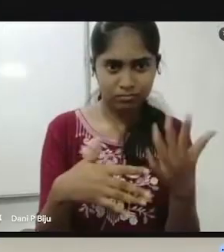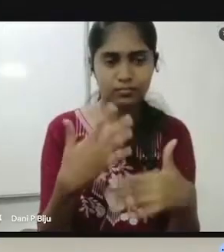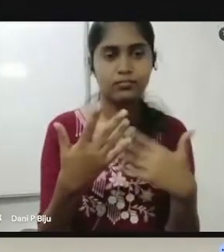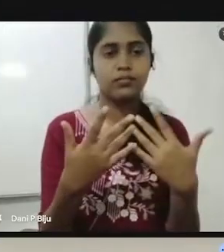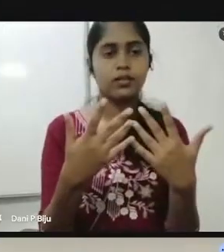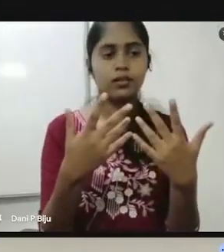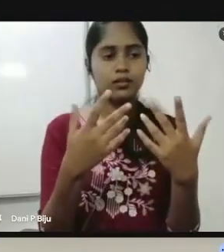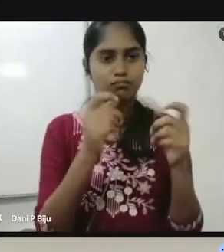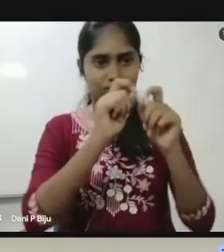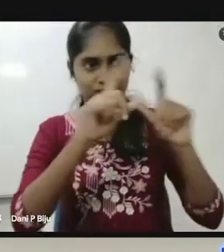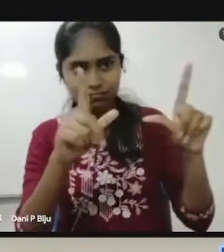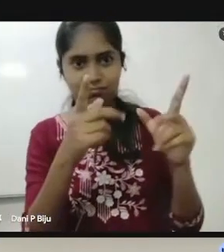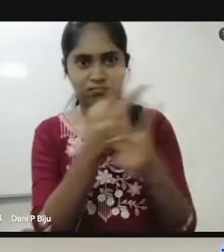നോക്കാം.